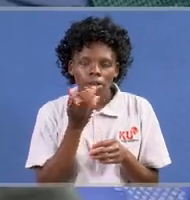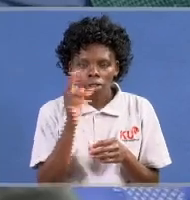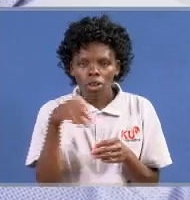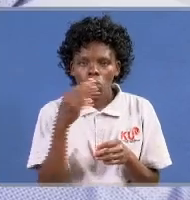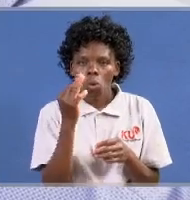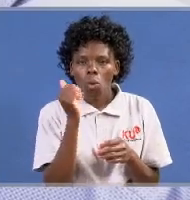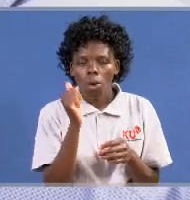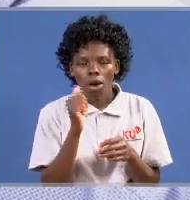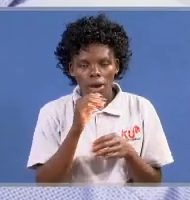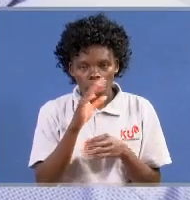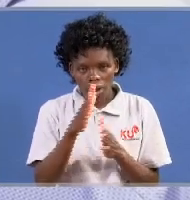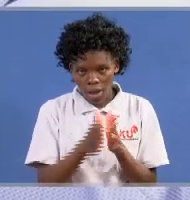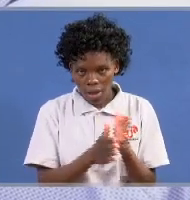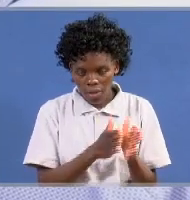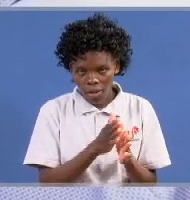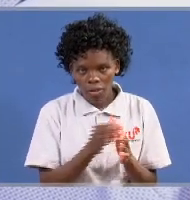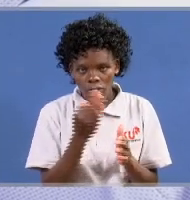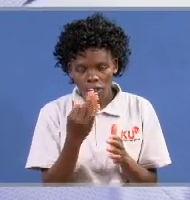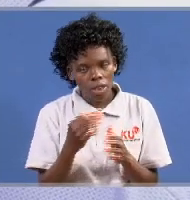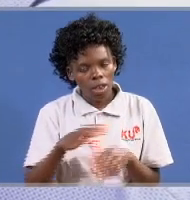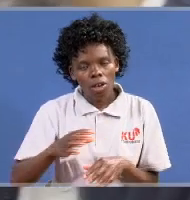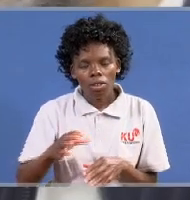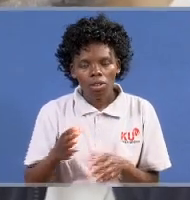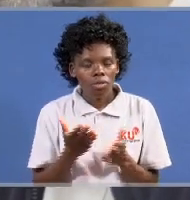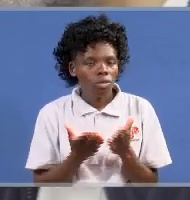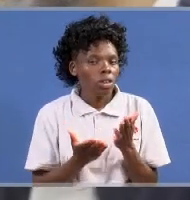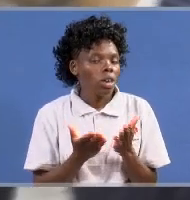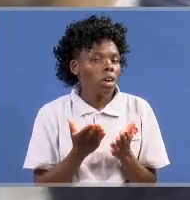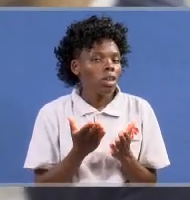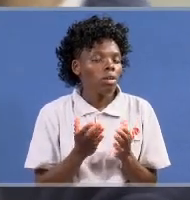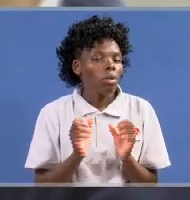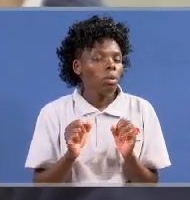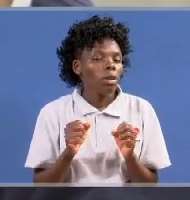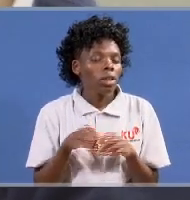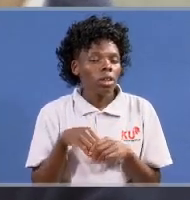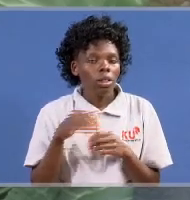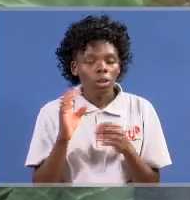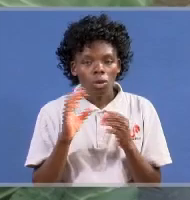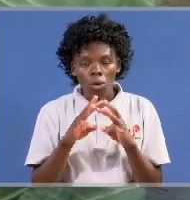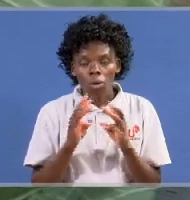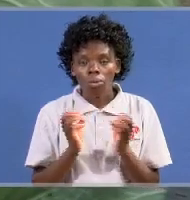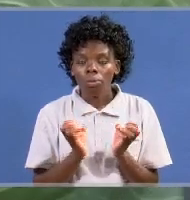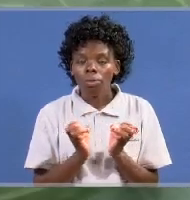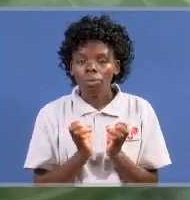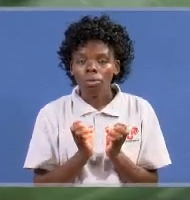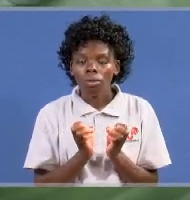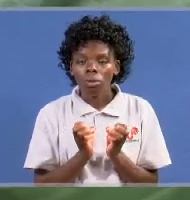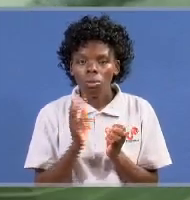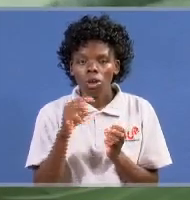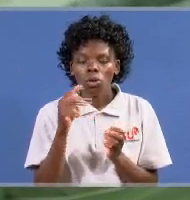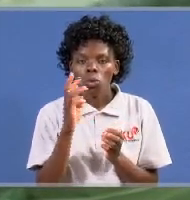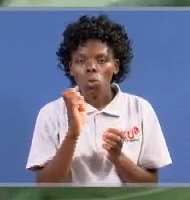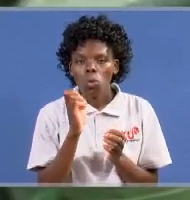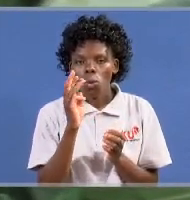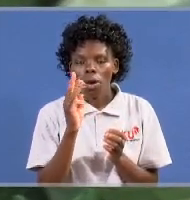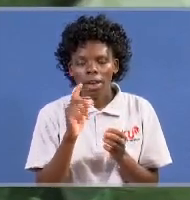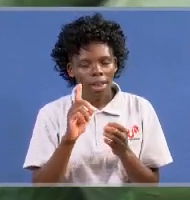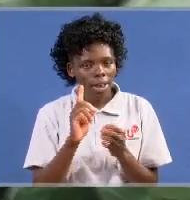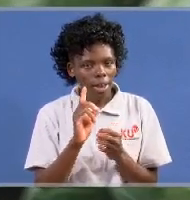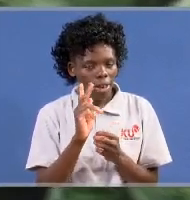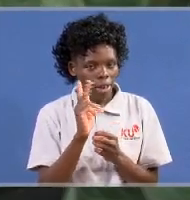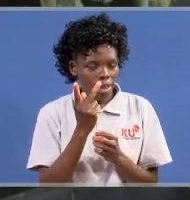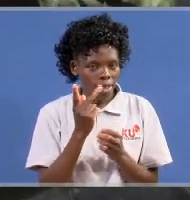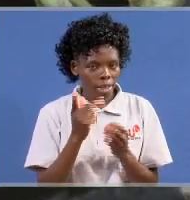Naivasha utazihusisha kaunti tatu. Kulingana na balozi wa muungano huo hapa nchini, Mordue, Kenya ni miongoni mwa